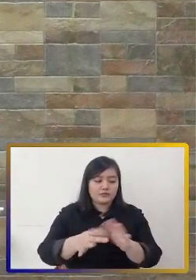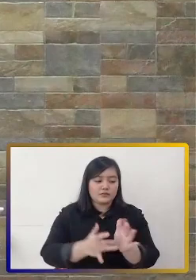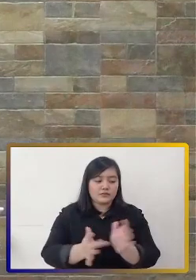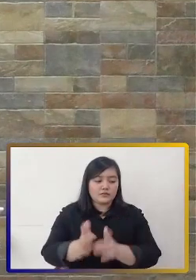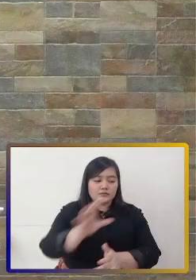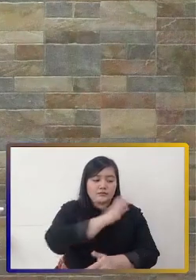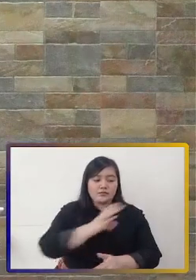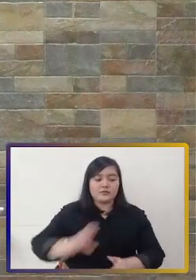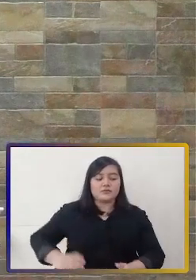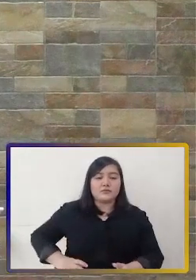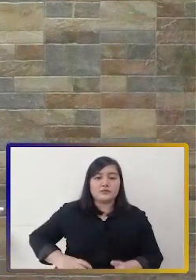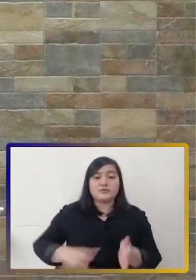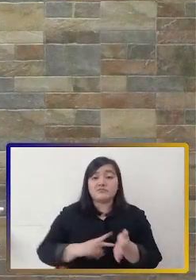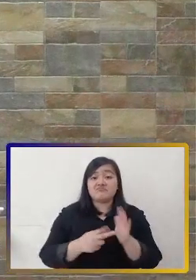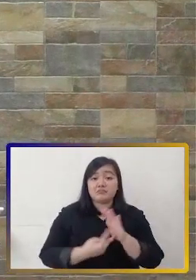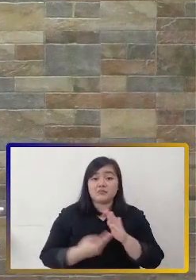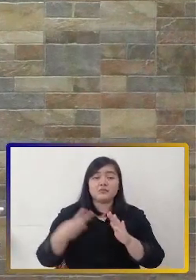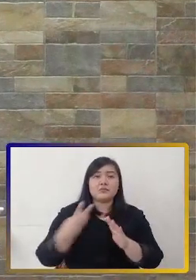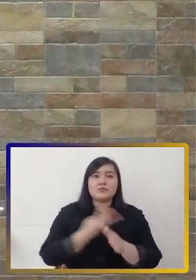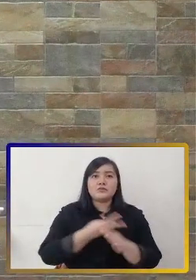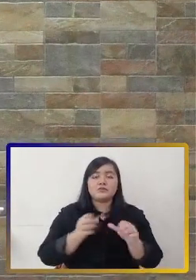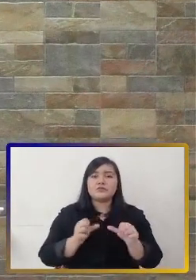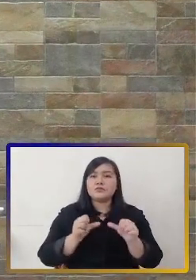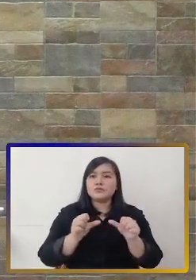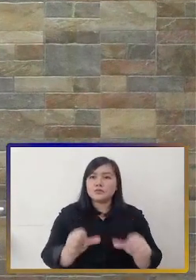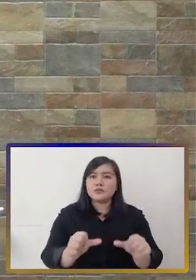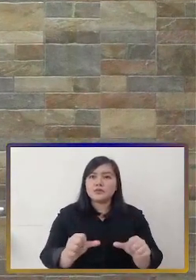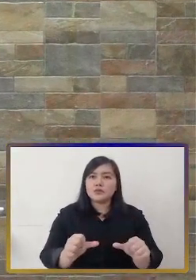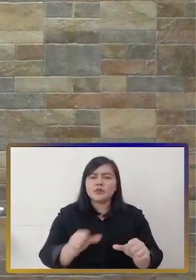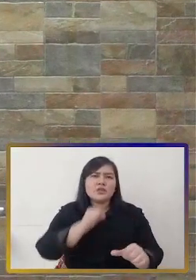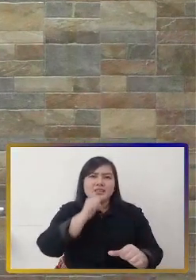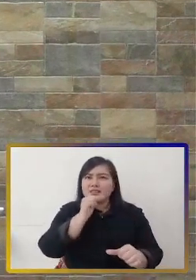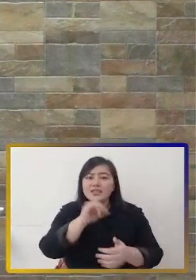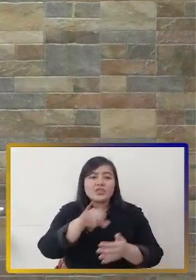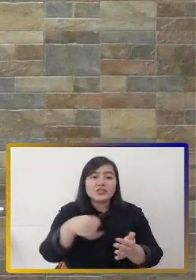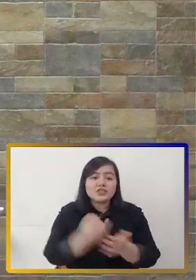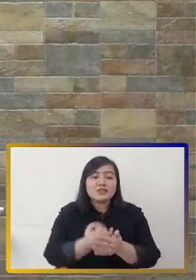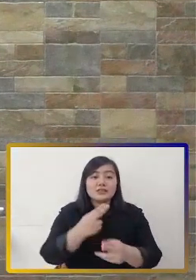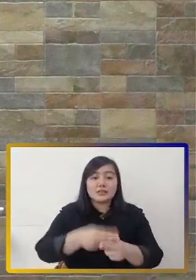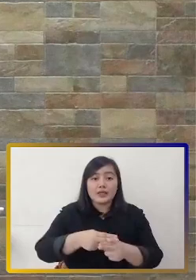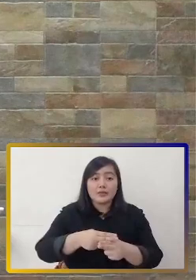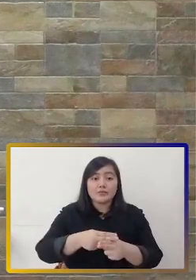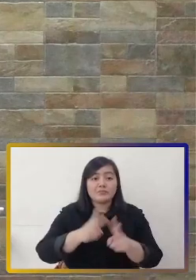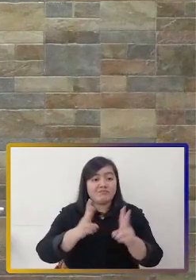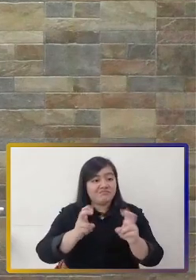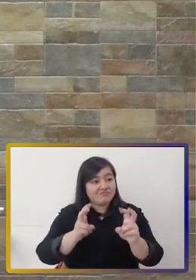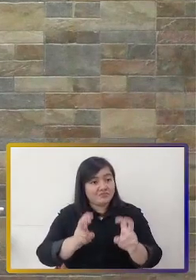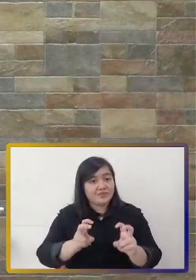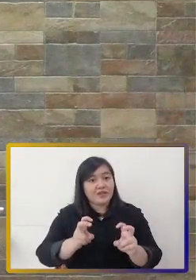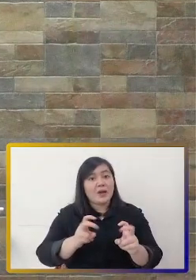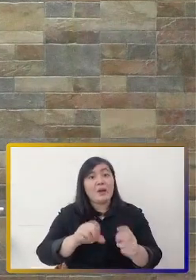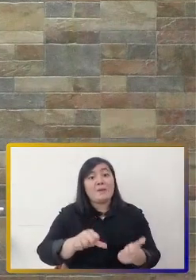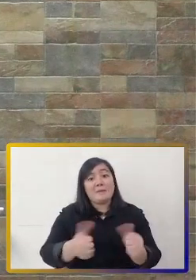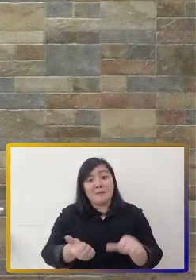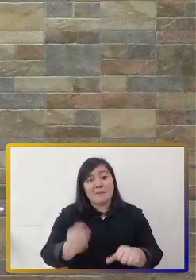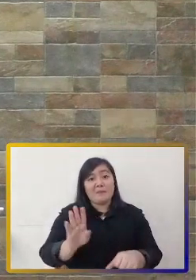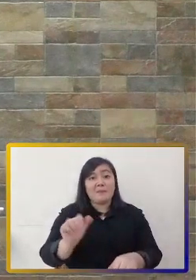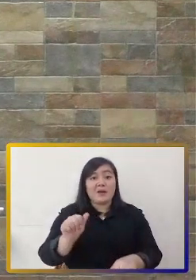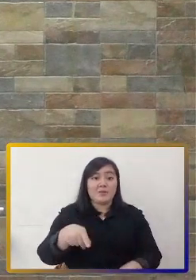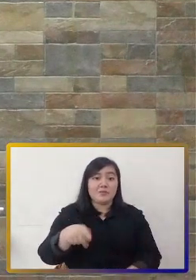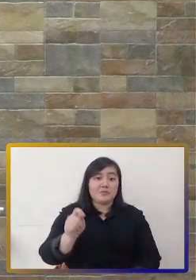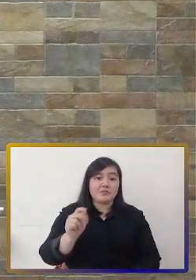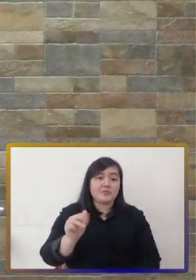ang pinag-uusapan natin dito is not just the name of the church, because makikita natin na sa Biblia,